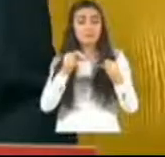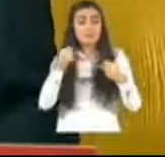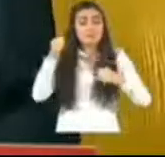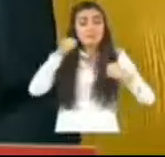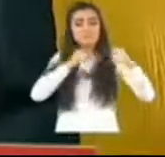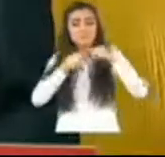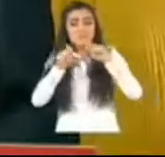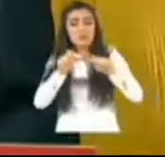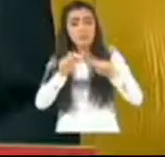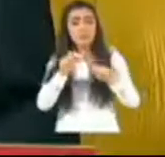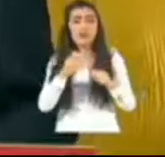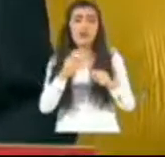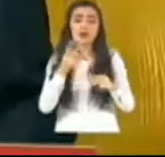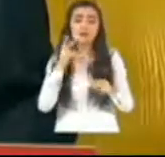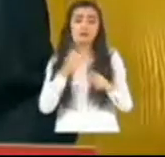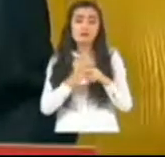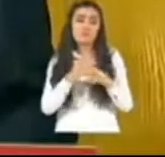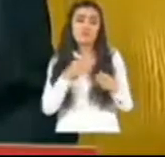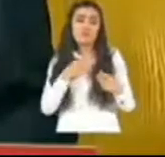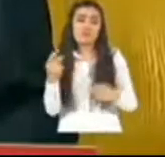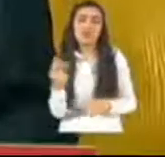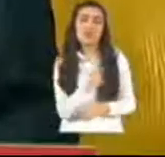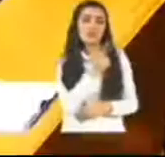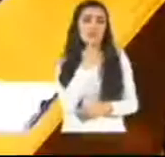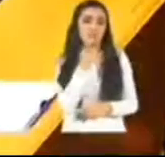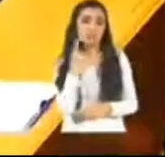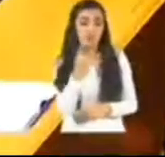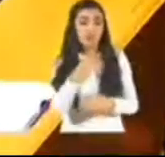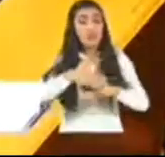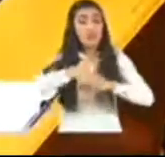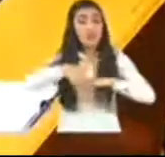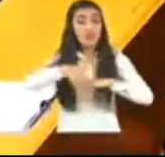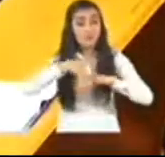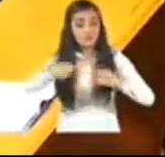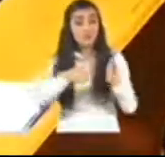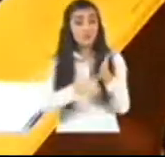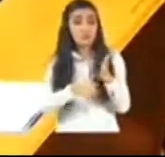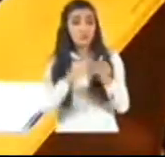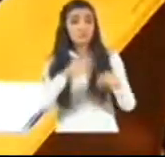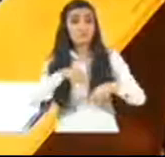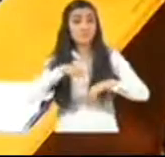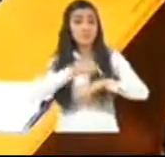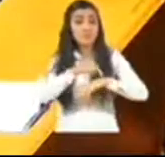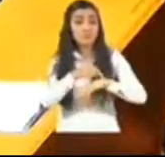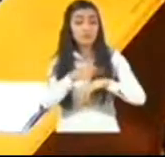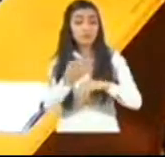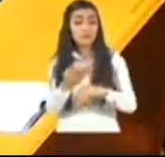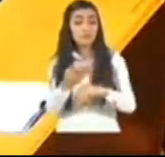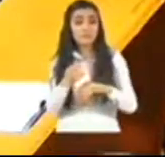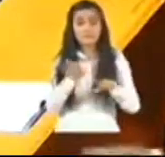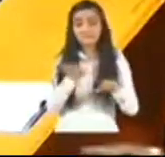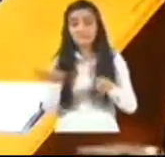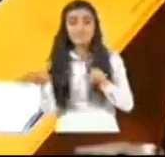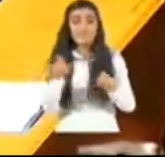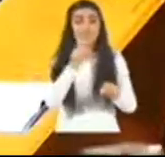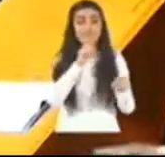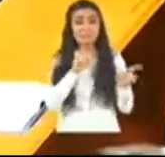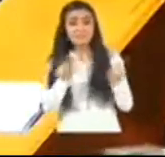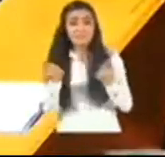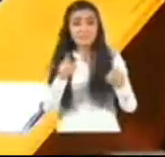cebelleşmekten artık kaçınmalıdır. Önümüzdeki dönem ve süreçte kutuplaşma